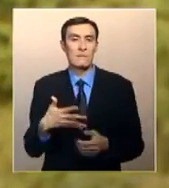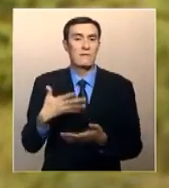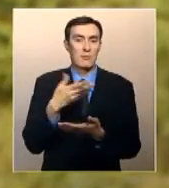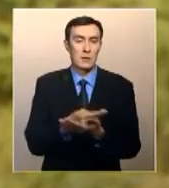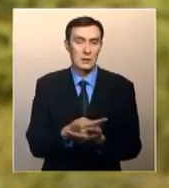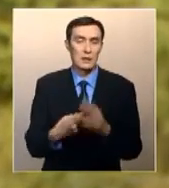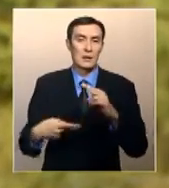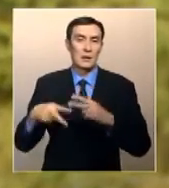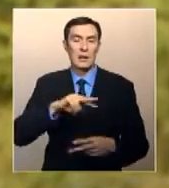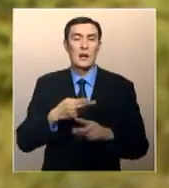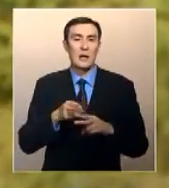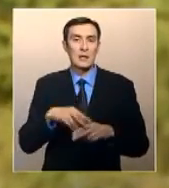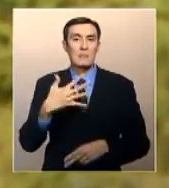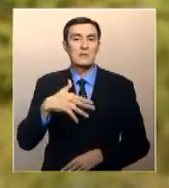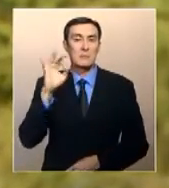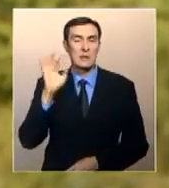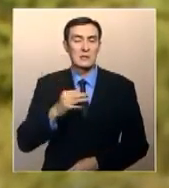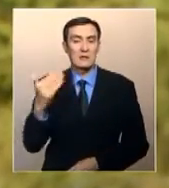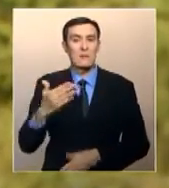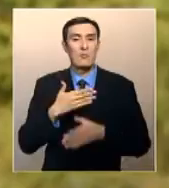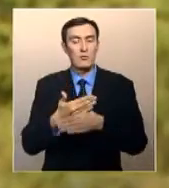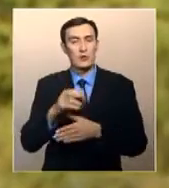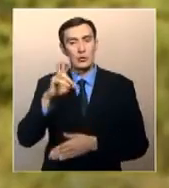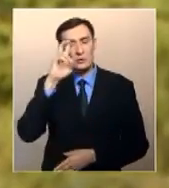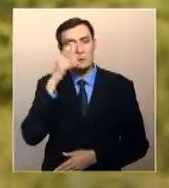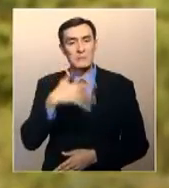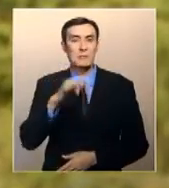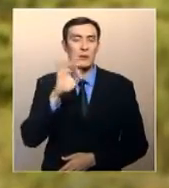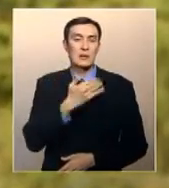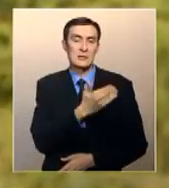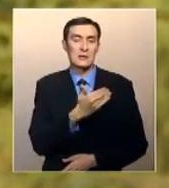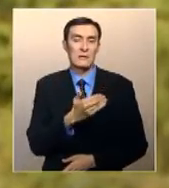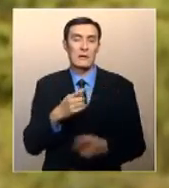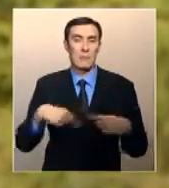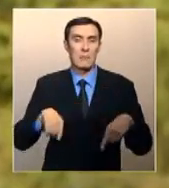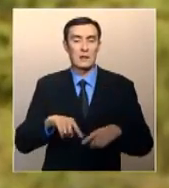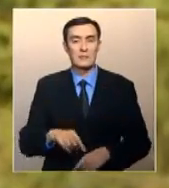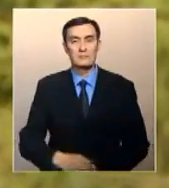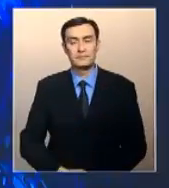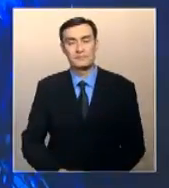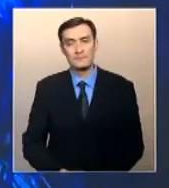выплаты. Это 50% со стороны государства и 50% со стороны страховой компании.